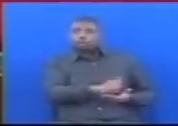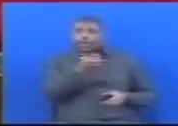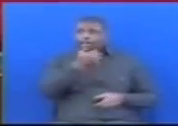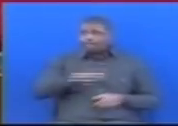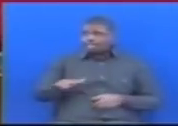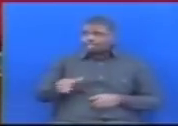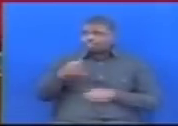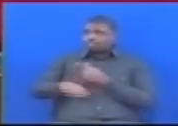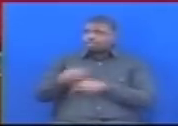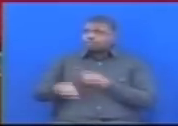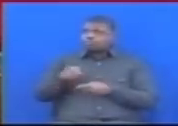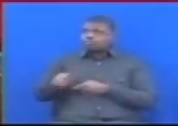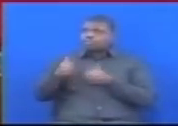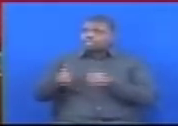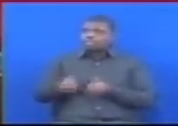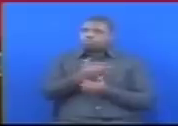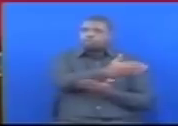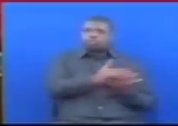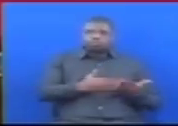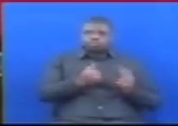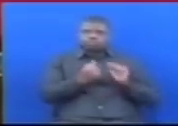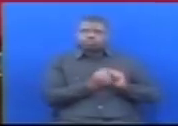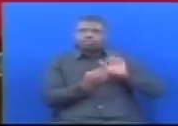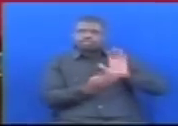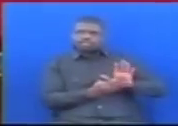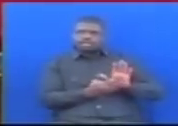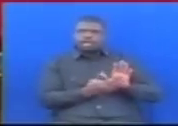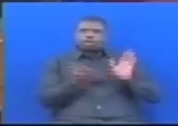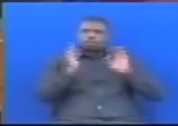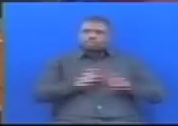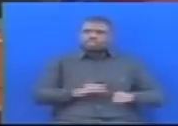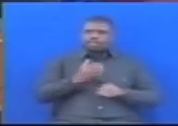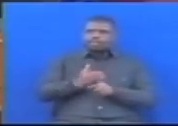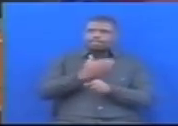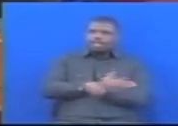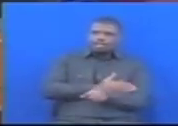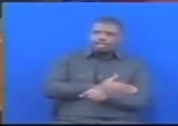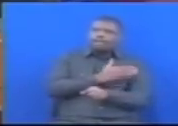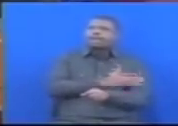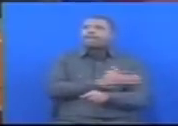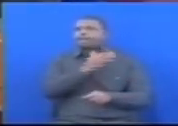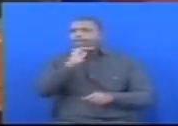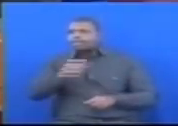mwezi Juni 2019 na kukamilika baada ya miezi 6.